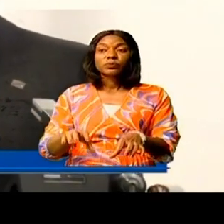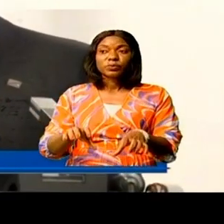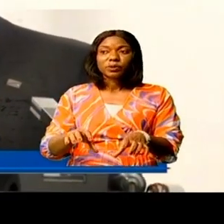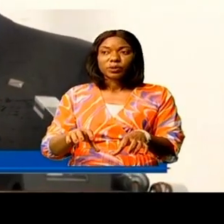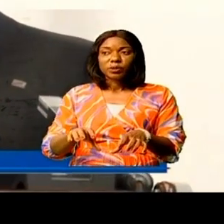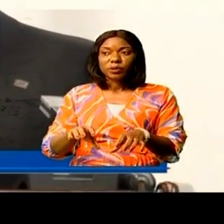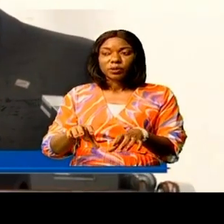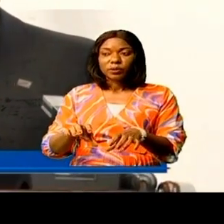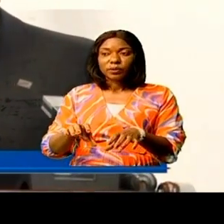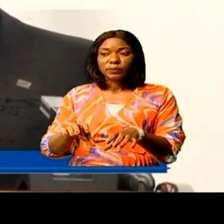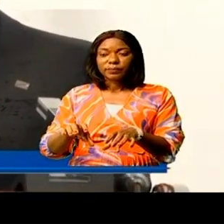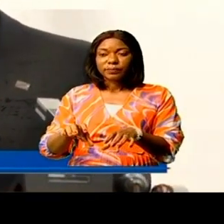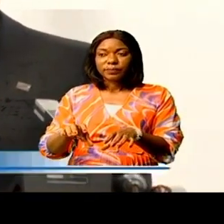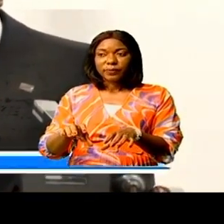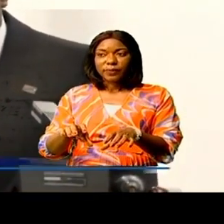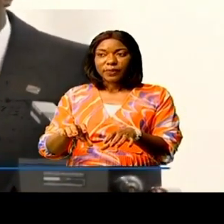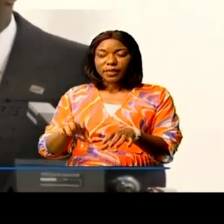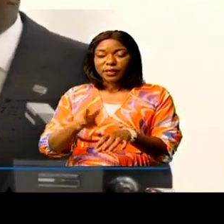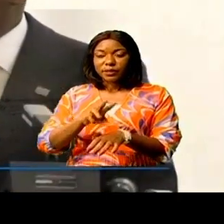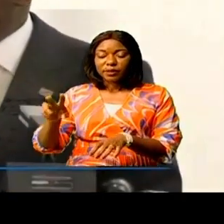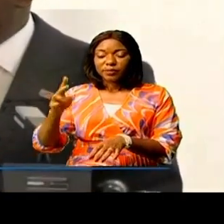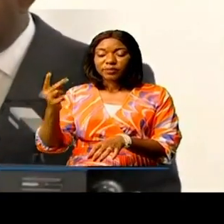la période